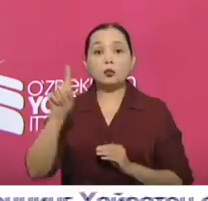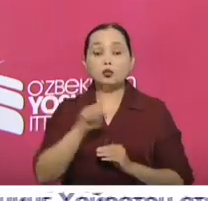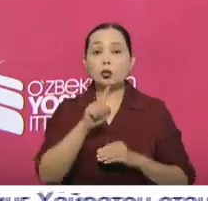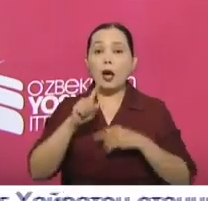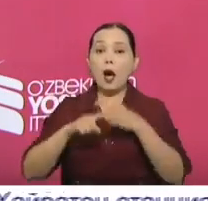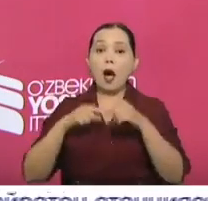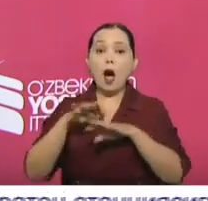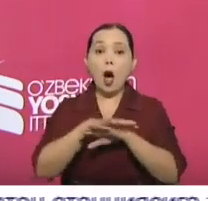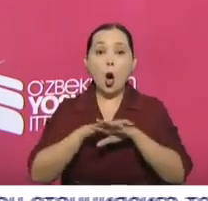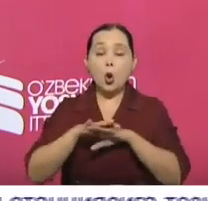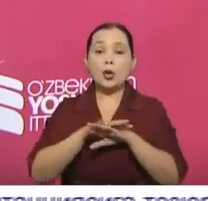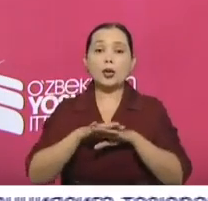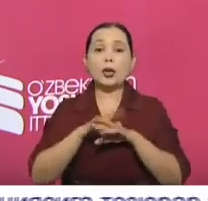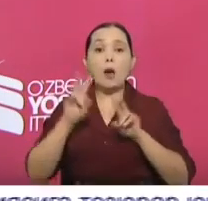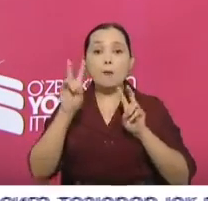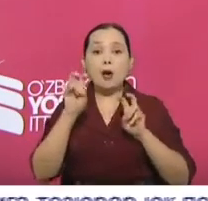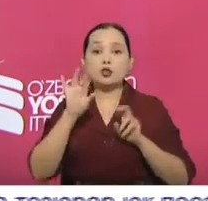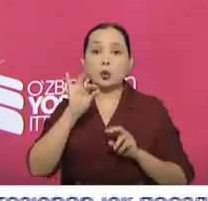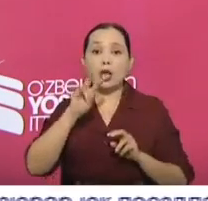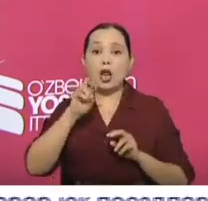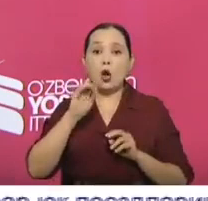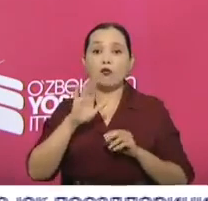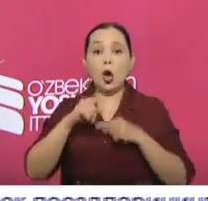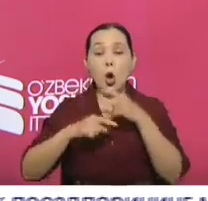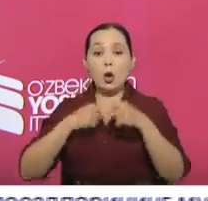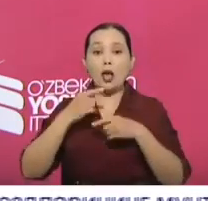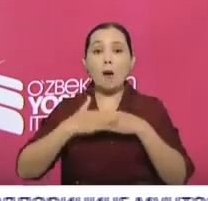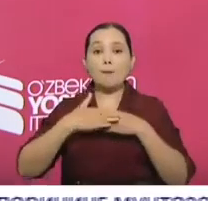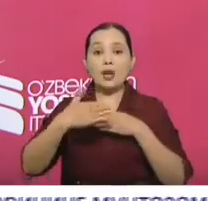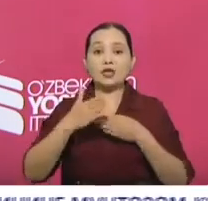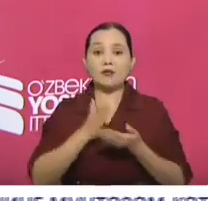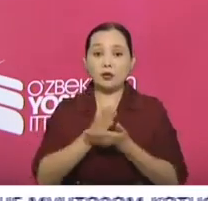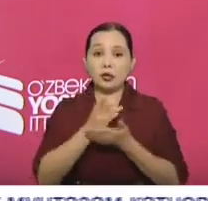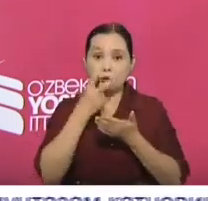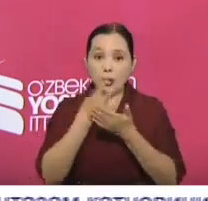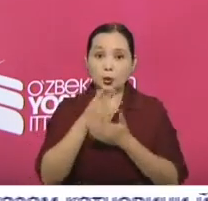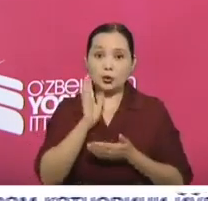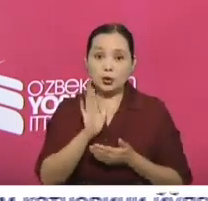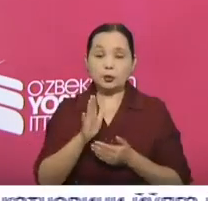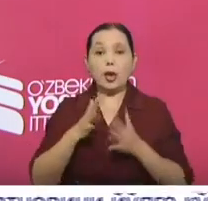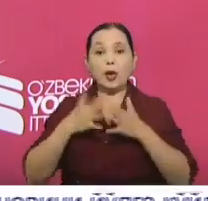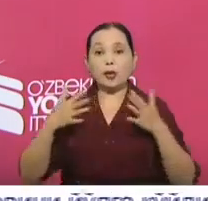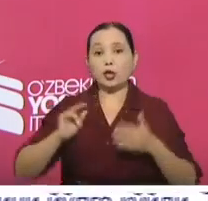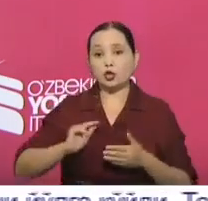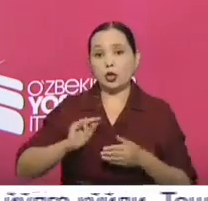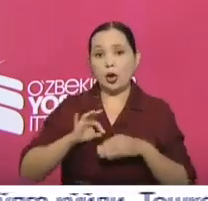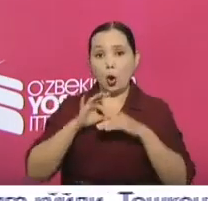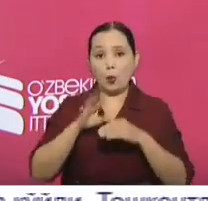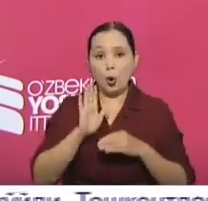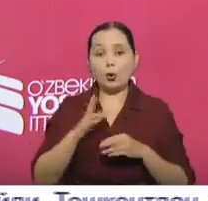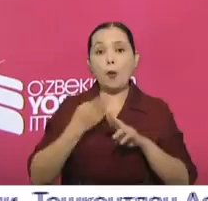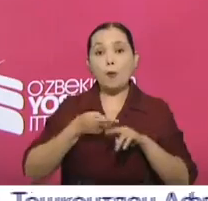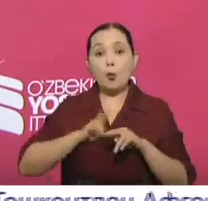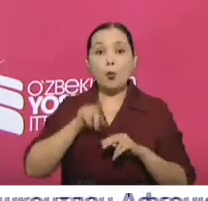аҳолига музейлар соҳасида мобил иловалар орқали масофавий хизмат кўрсатиш бўйича кенг ишлар олиб борилди ва